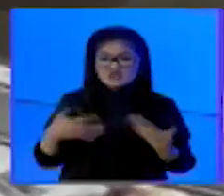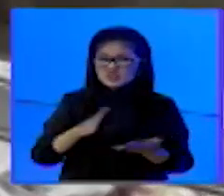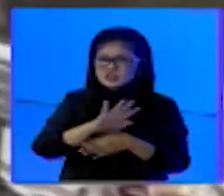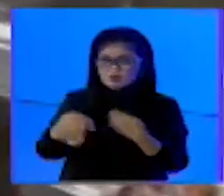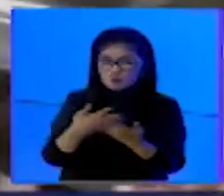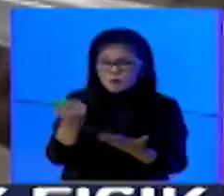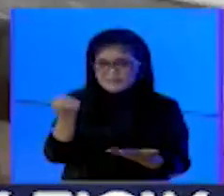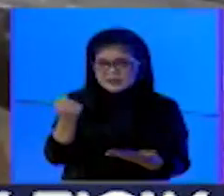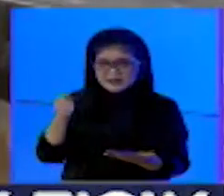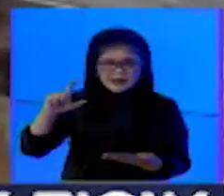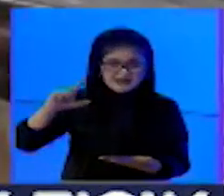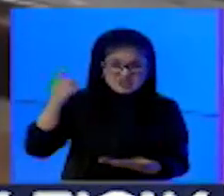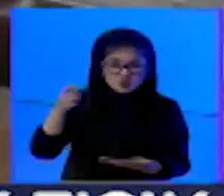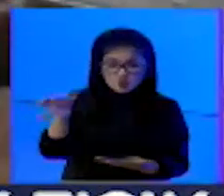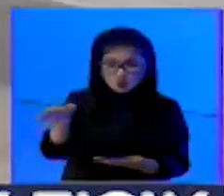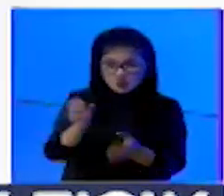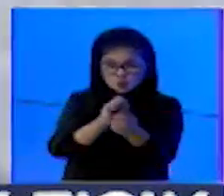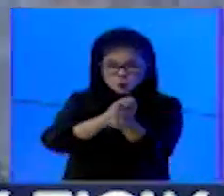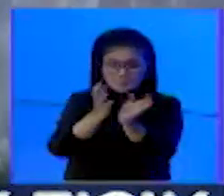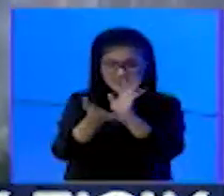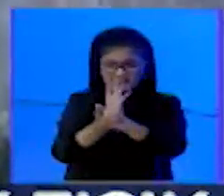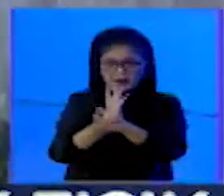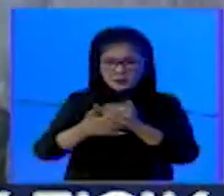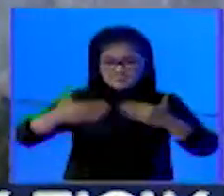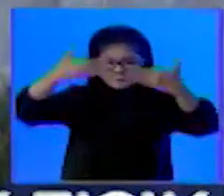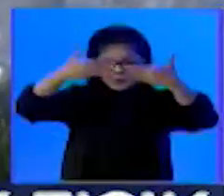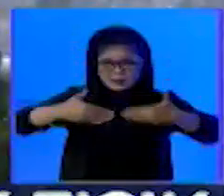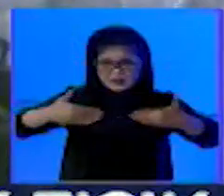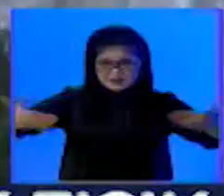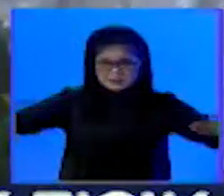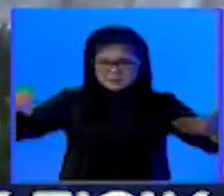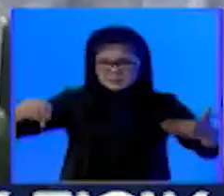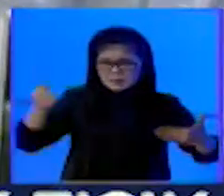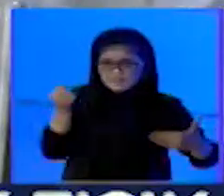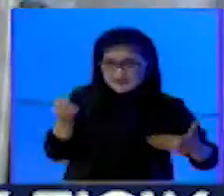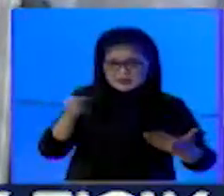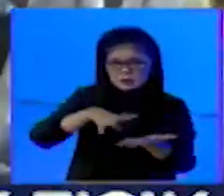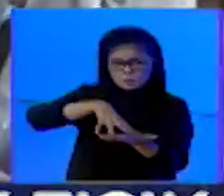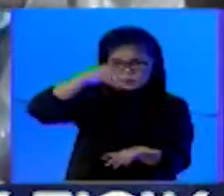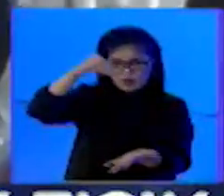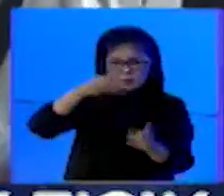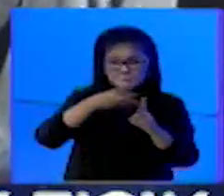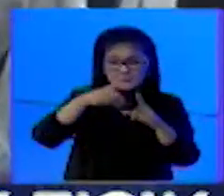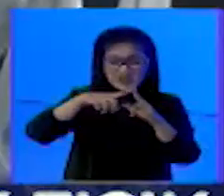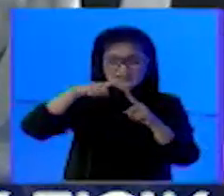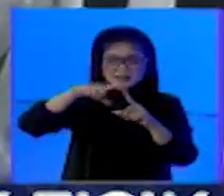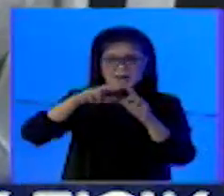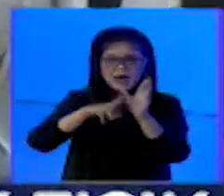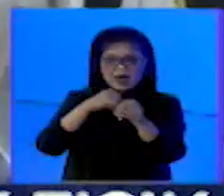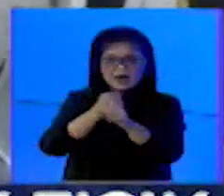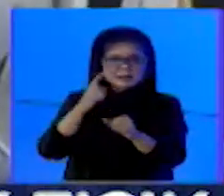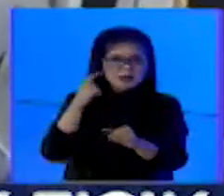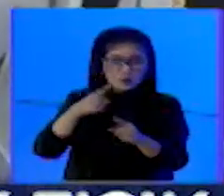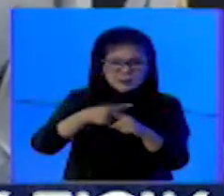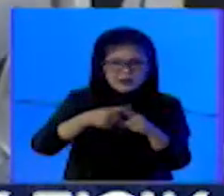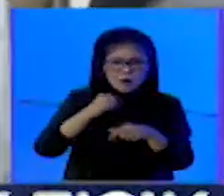kota Surabaya. Pembatas plastik juga terpasang di pasar induk di Batang, Jawa Tengah. Hal ini guna menjaga jarak dan